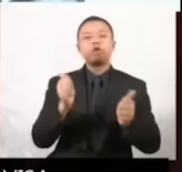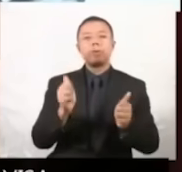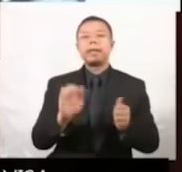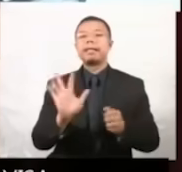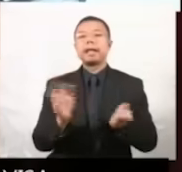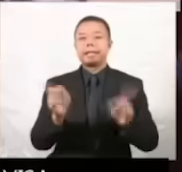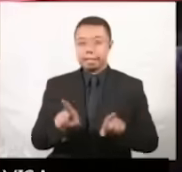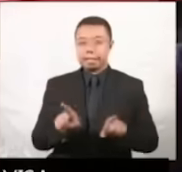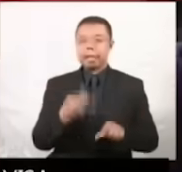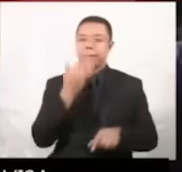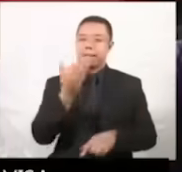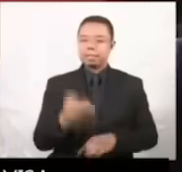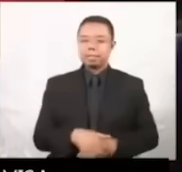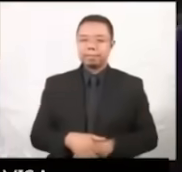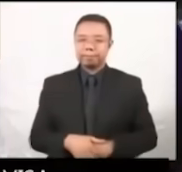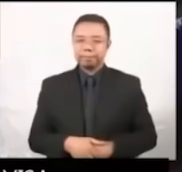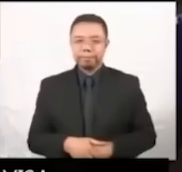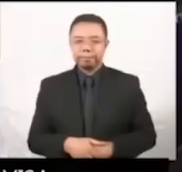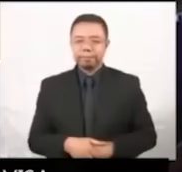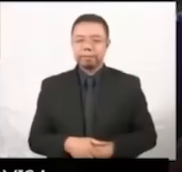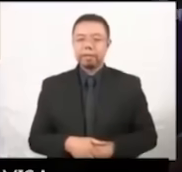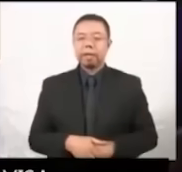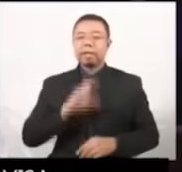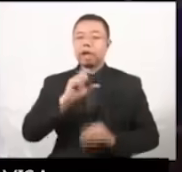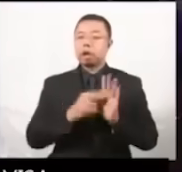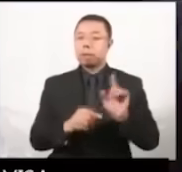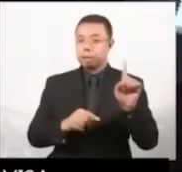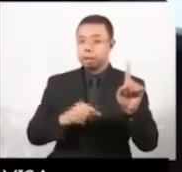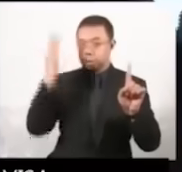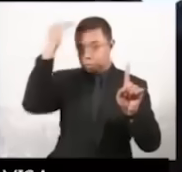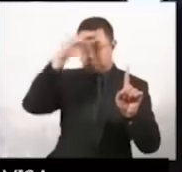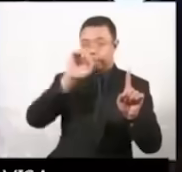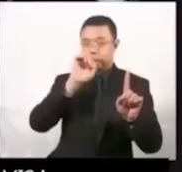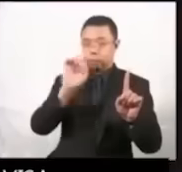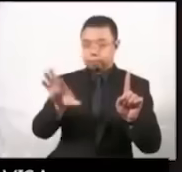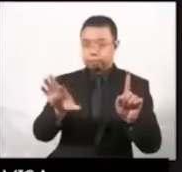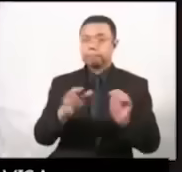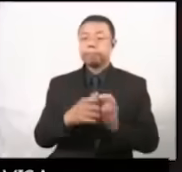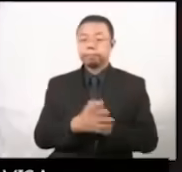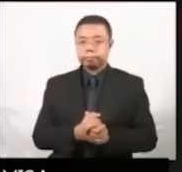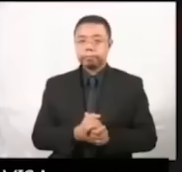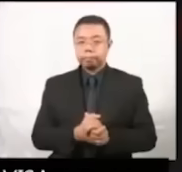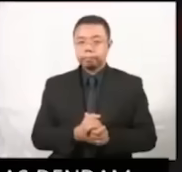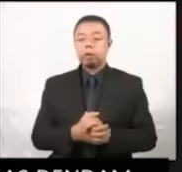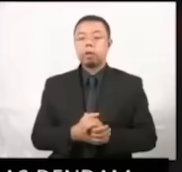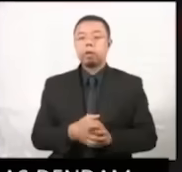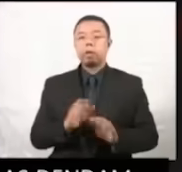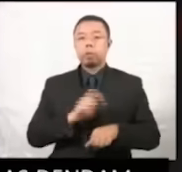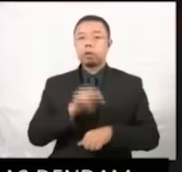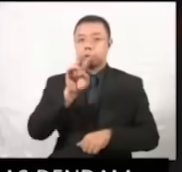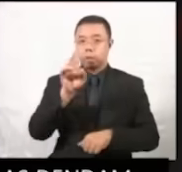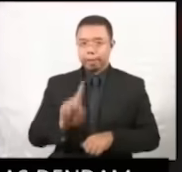kasih I baik Cukup kami persilakan paslon nomor urut 1 untuk menjawab pertanyaan dari paslon nomor urut 2 waktunya